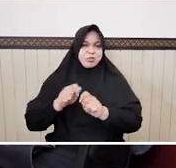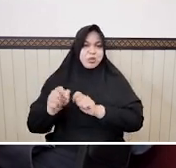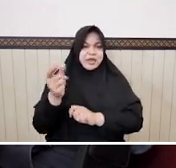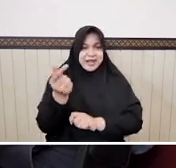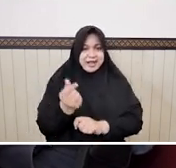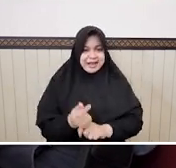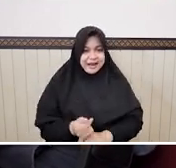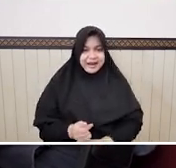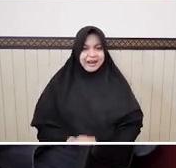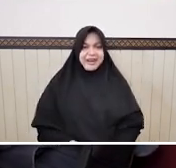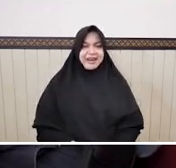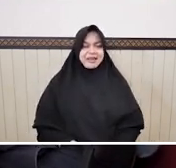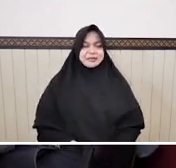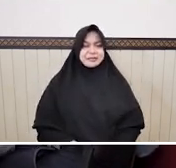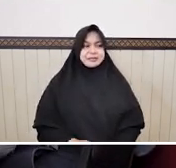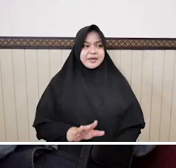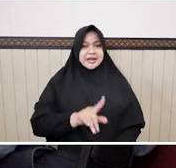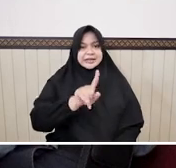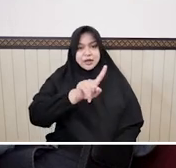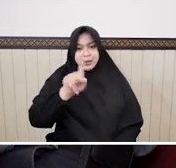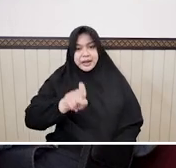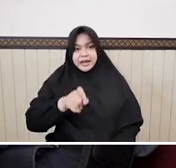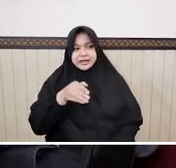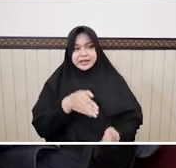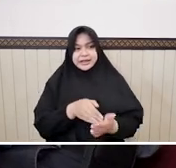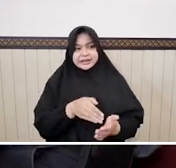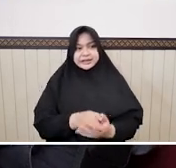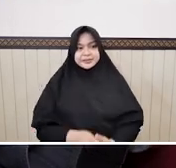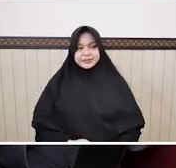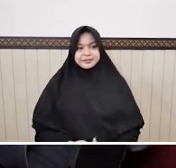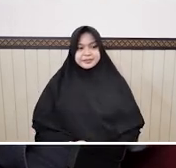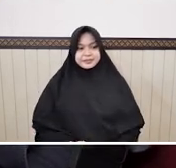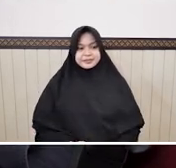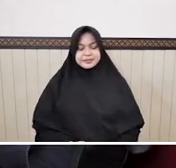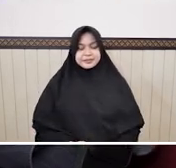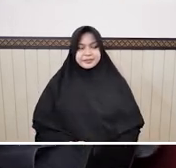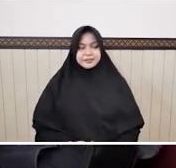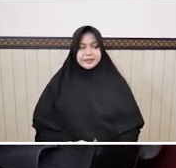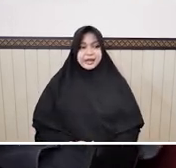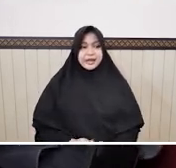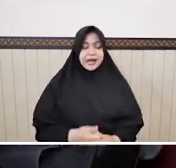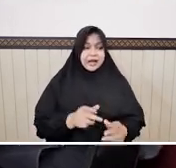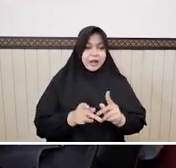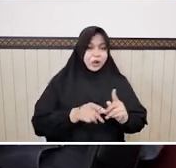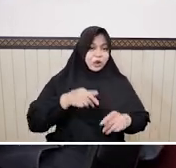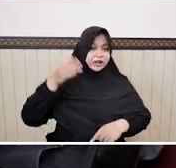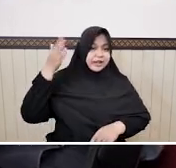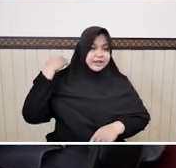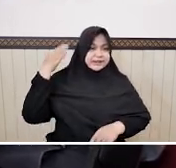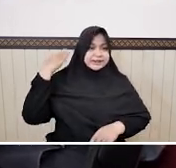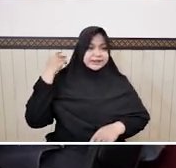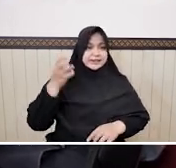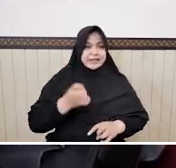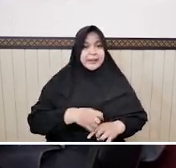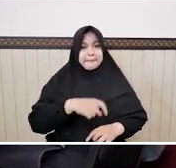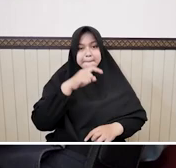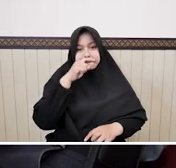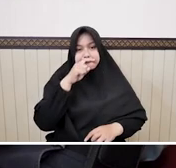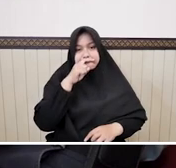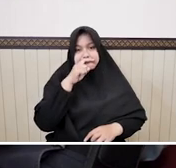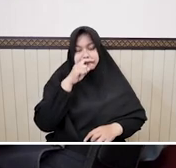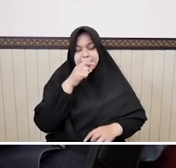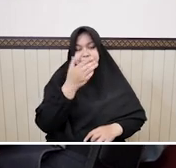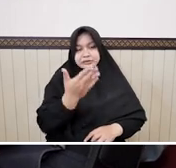begitu oke ya oke kalau tadi Pak Pak Wid yang sudah